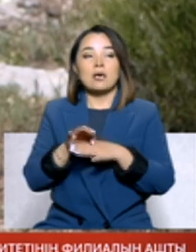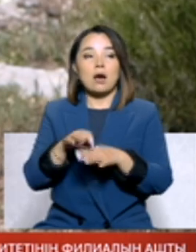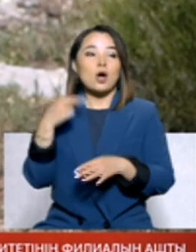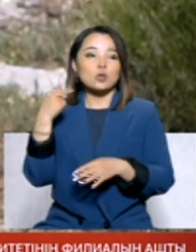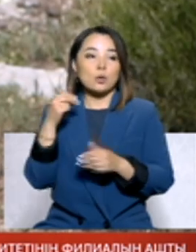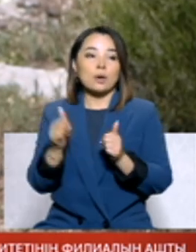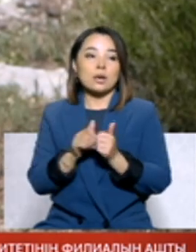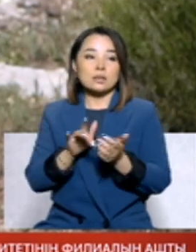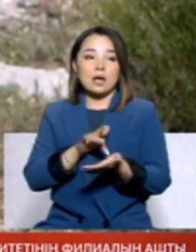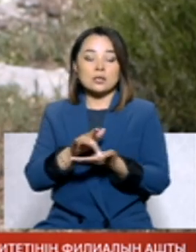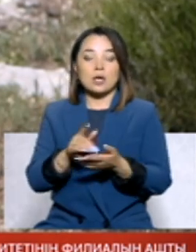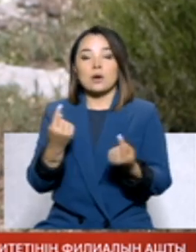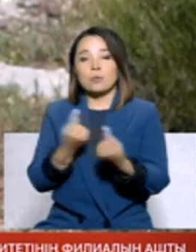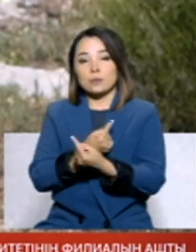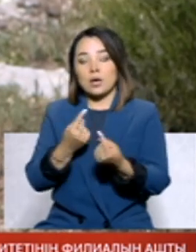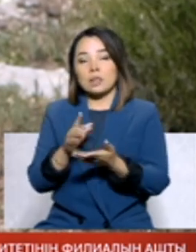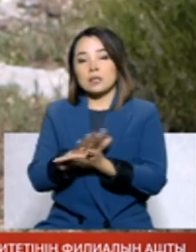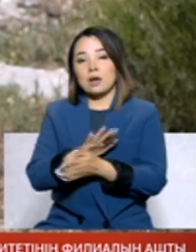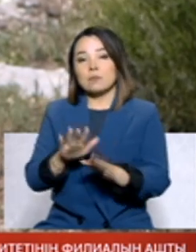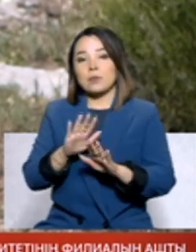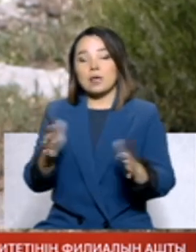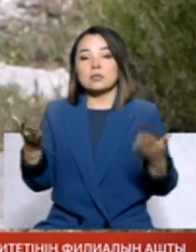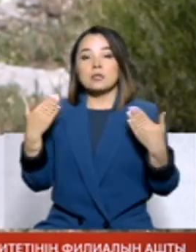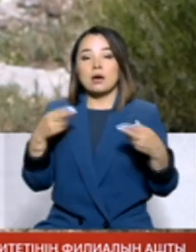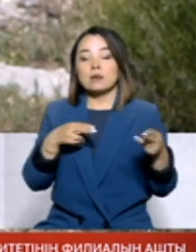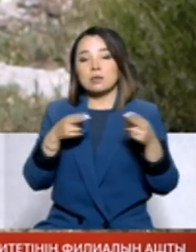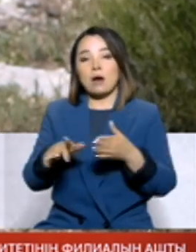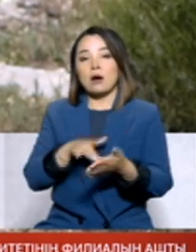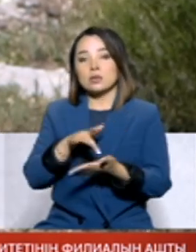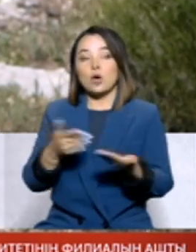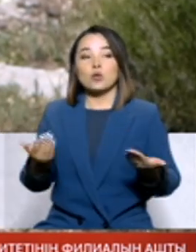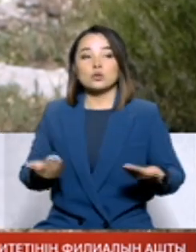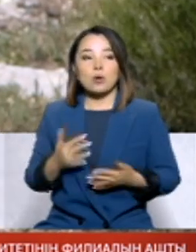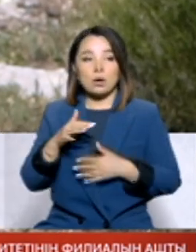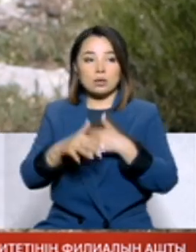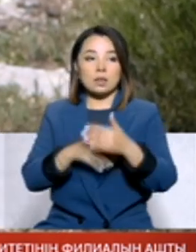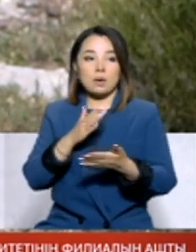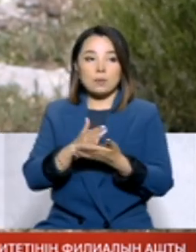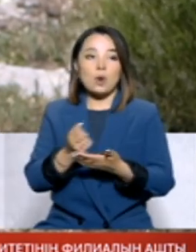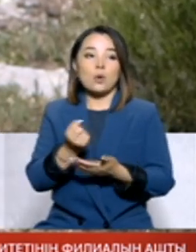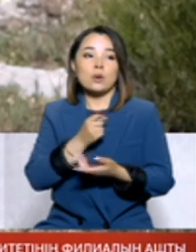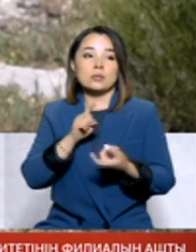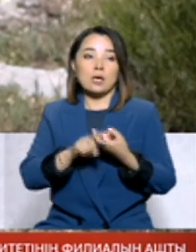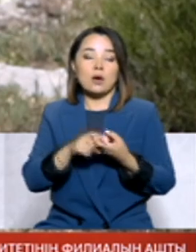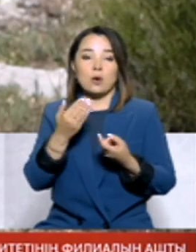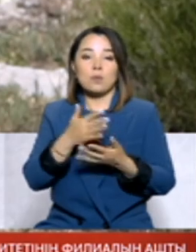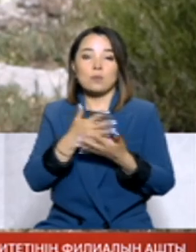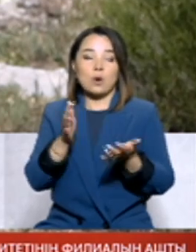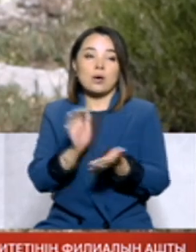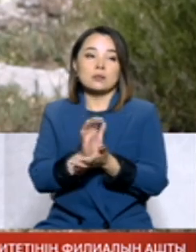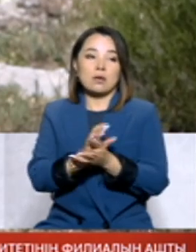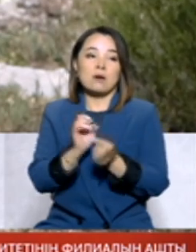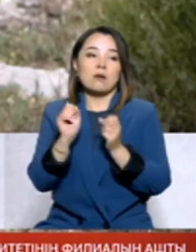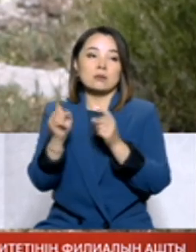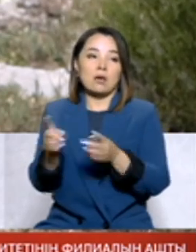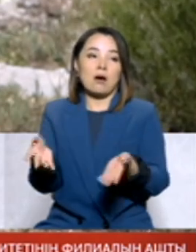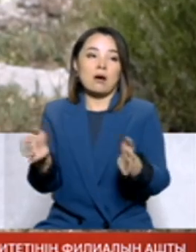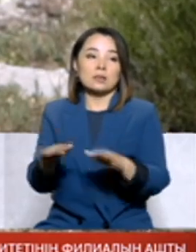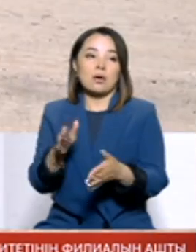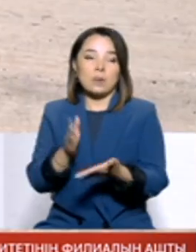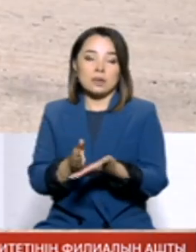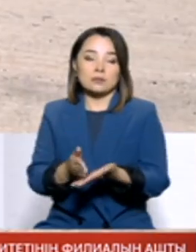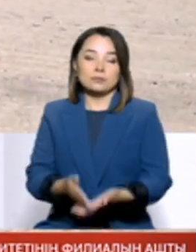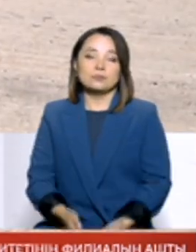қоймасының жанында өтуі тегін емес, өйткені мұнда демалуға қала тұрғындары өте көп келеді. Өкініштісі, олардың көбі қоқыстарын осында қалдырып